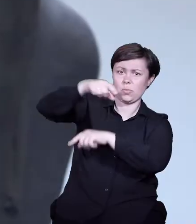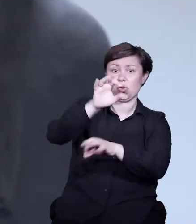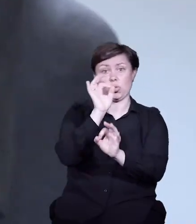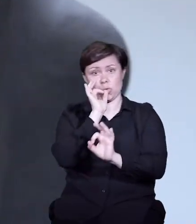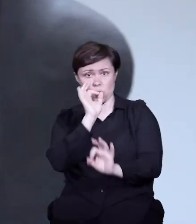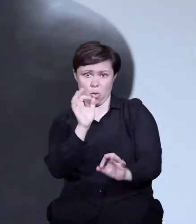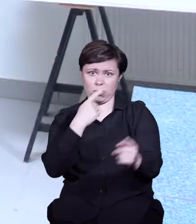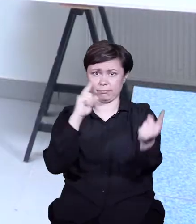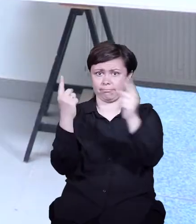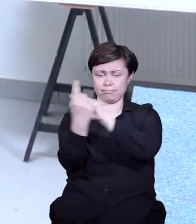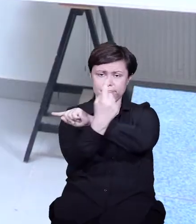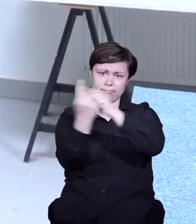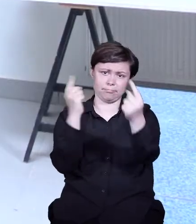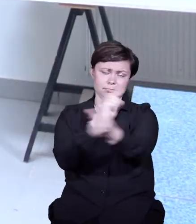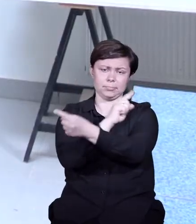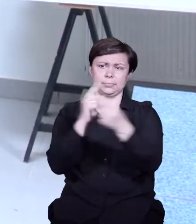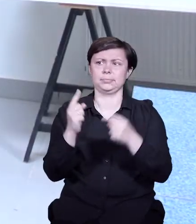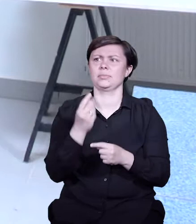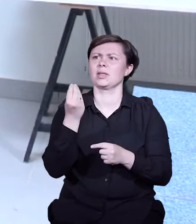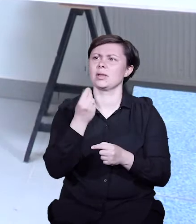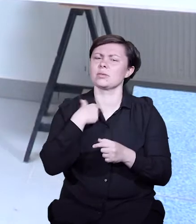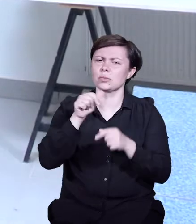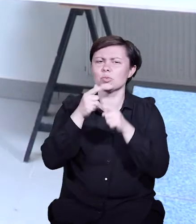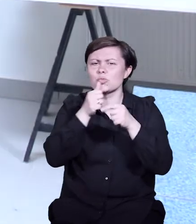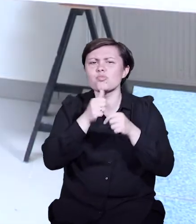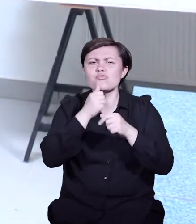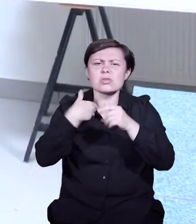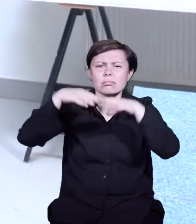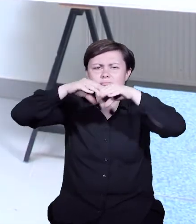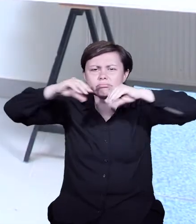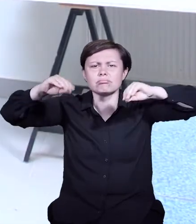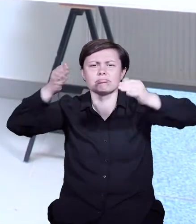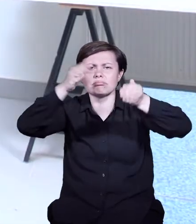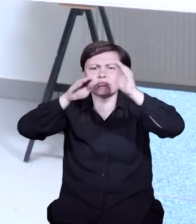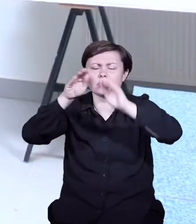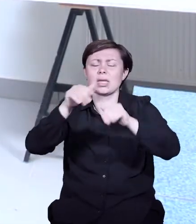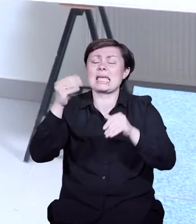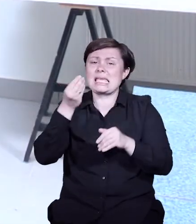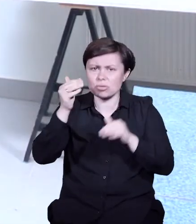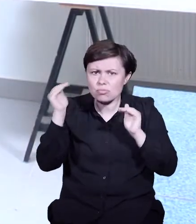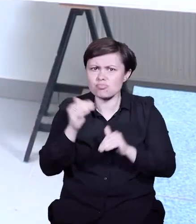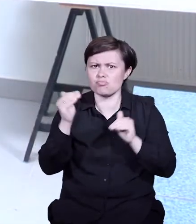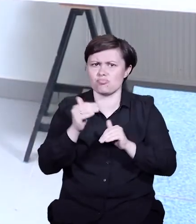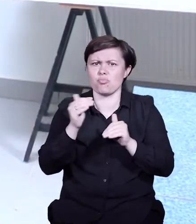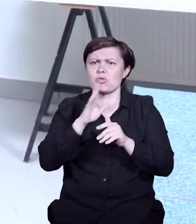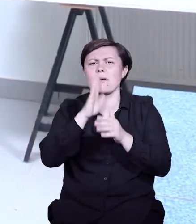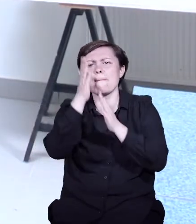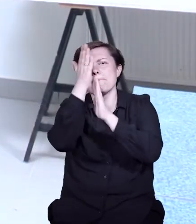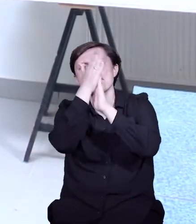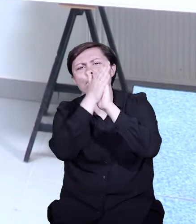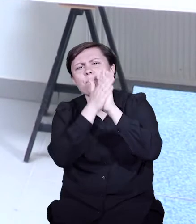jest odpowiedni, a potem jeszcze będę to modelował. Przychodzi taki moment, że można takie